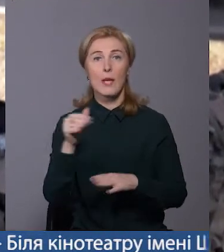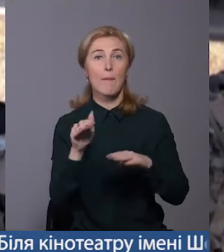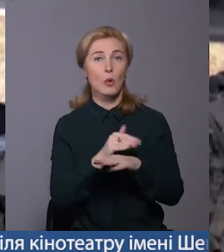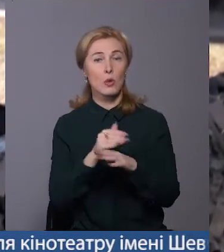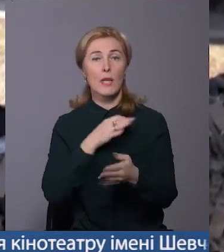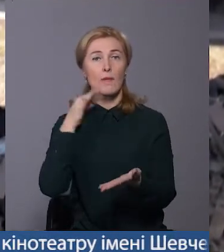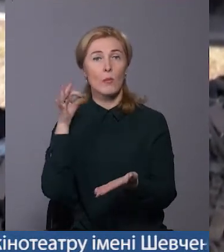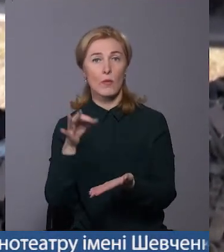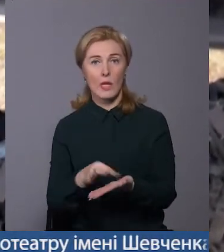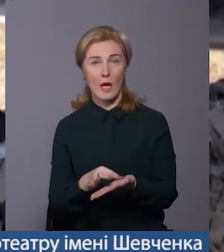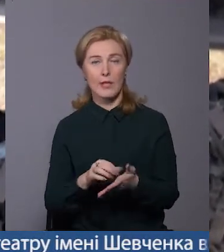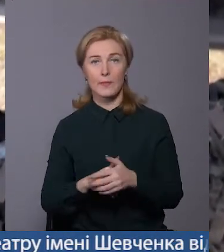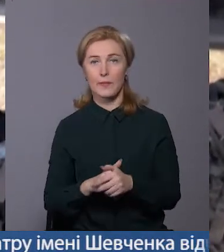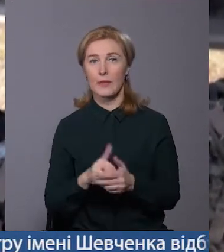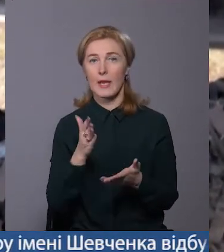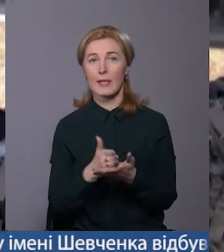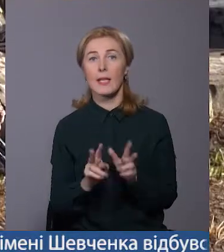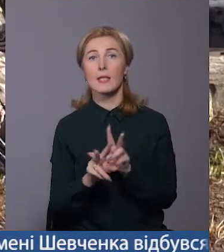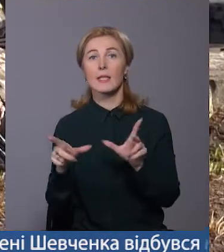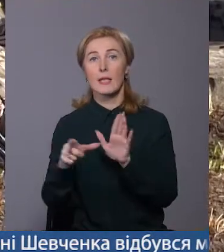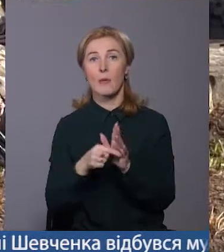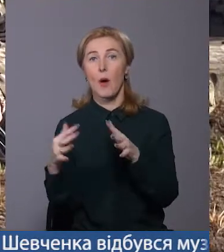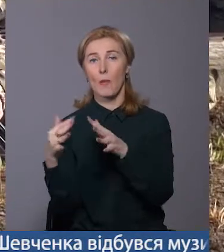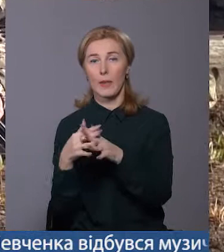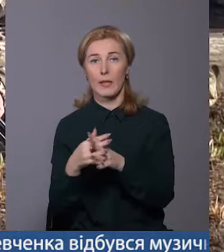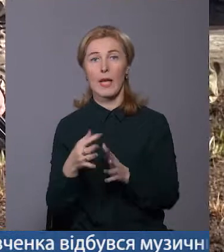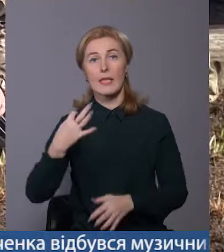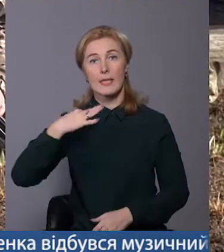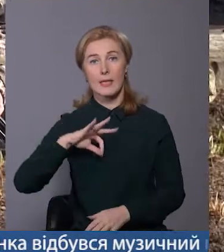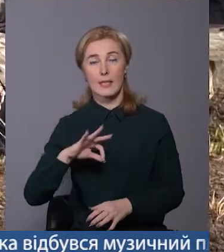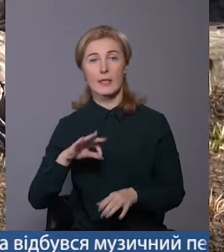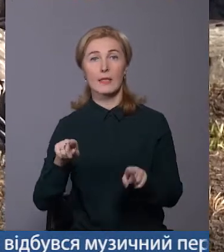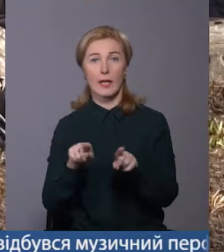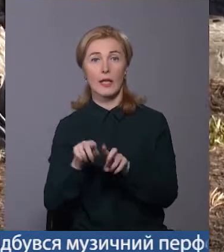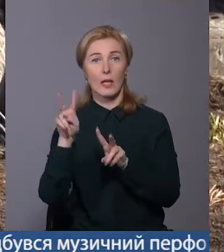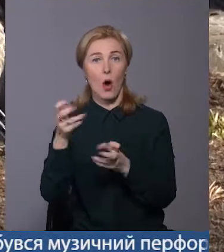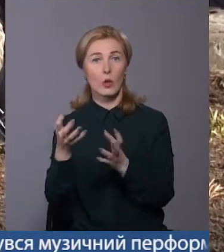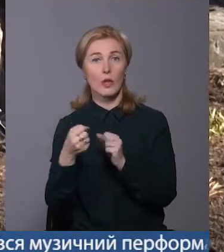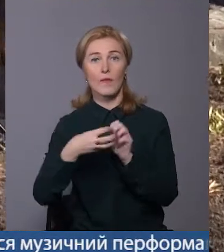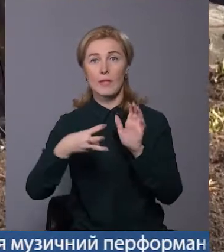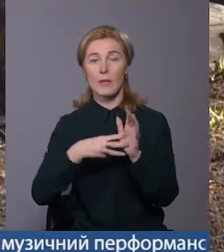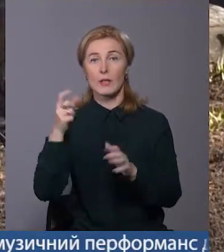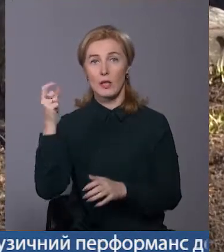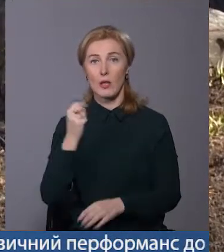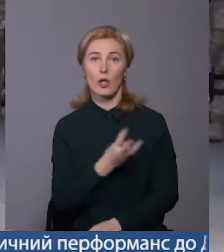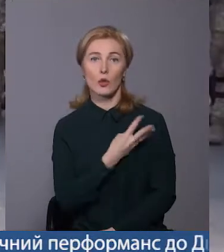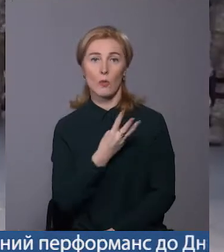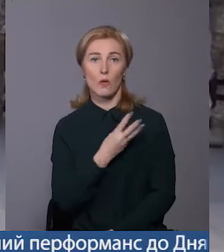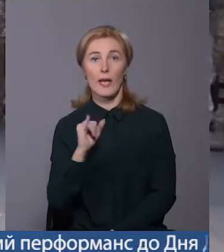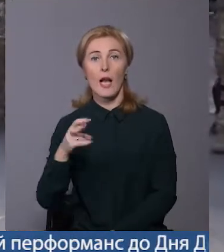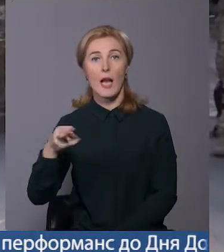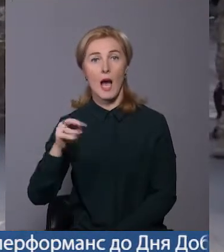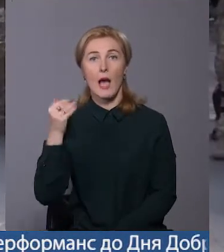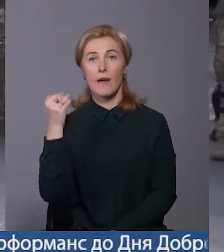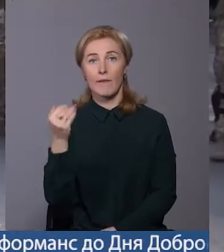відповідальні, є з ким іти в бій. Син полку – такий позивний отримав 18-річний доброволець Ілля Корнійчук. Саме